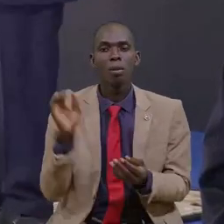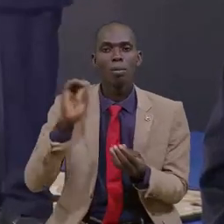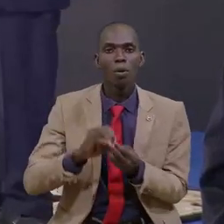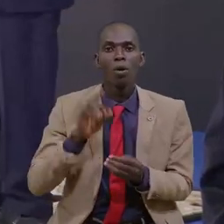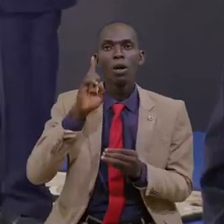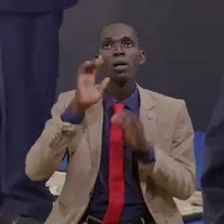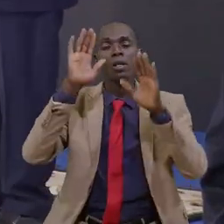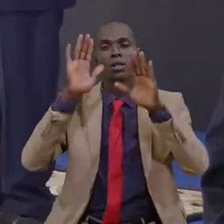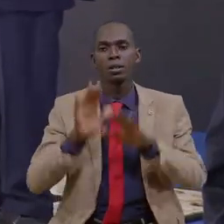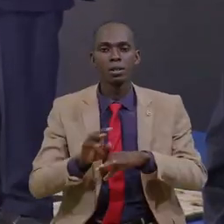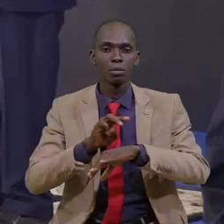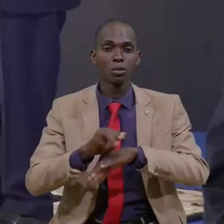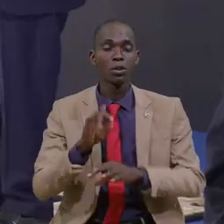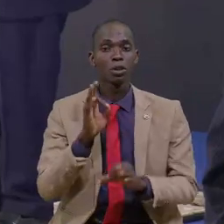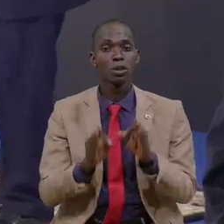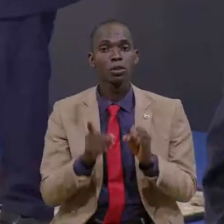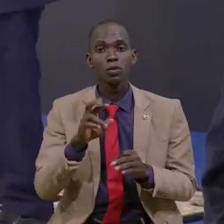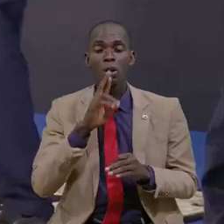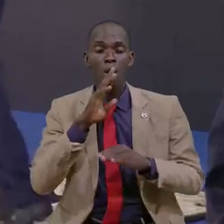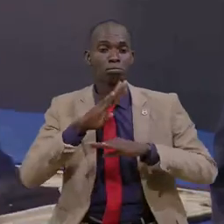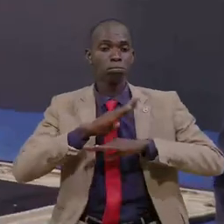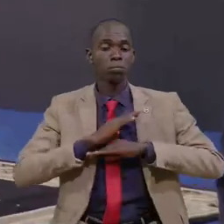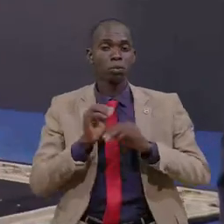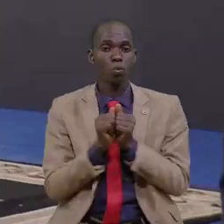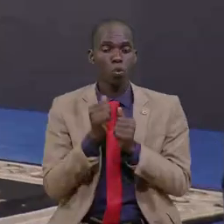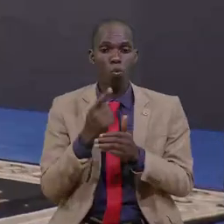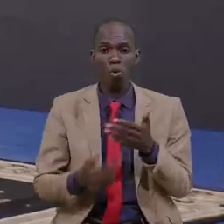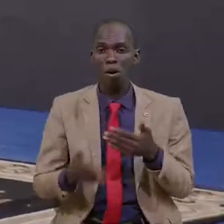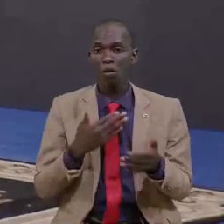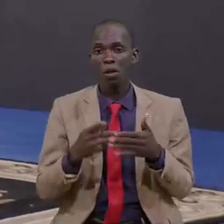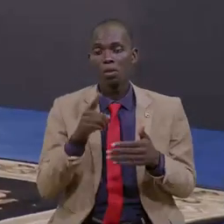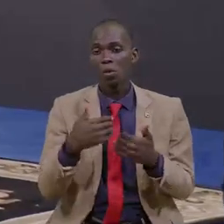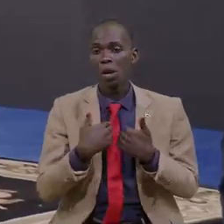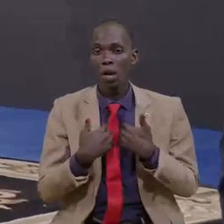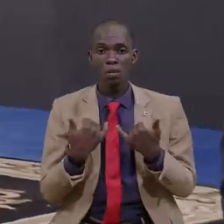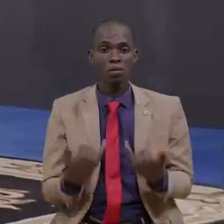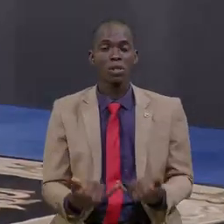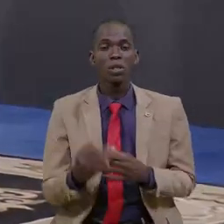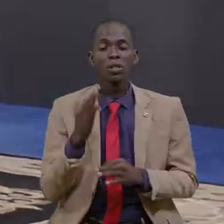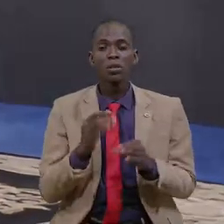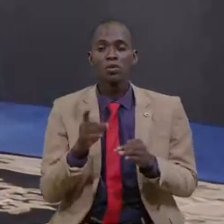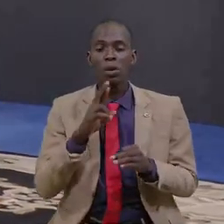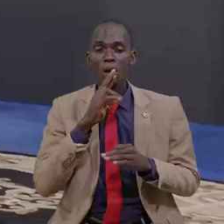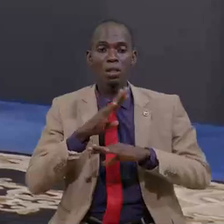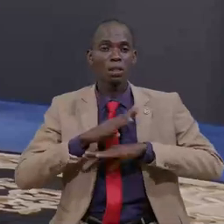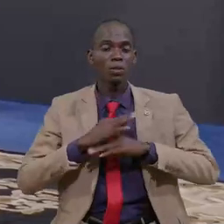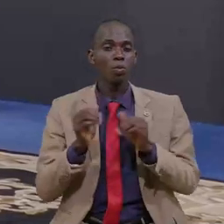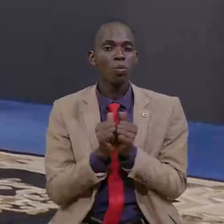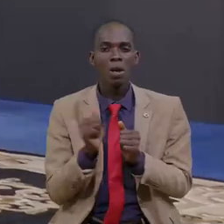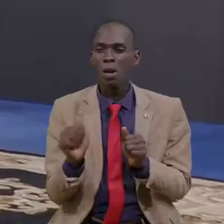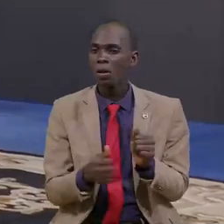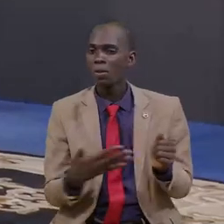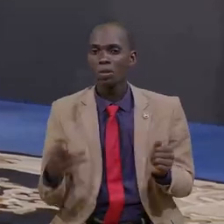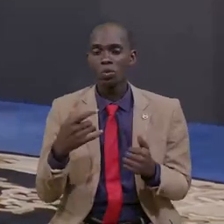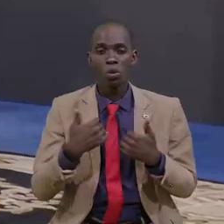plus excellent. Si vous êtes satisfait de ce que vous avez, si vous êtes satisfait de tout ce que vous